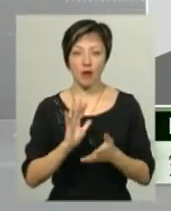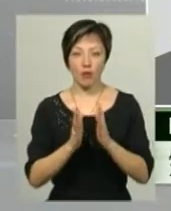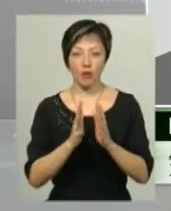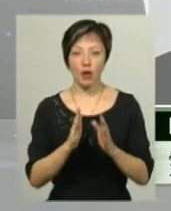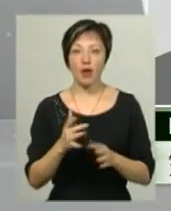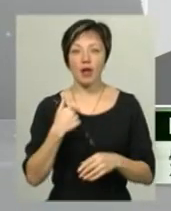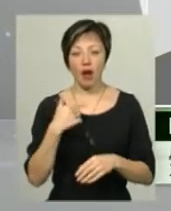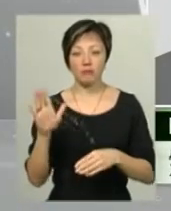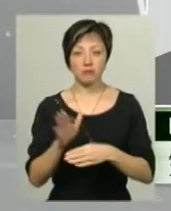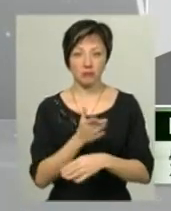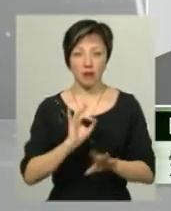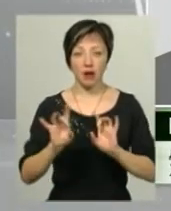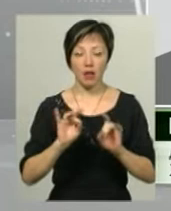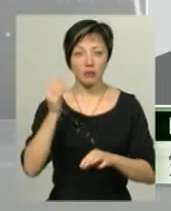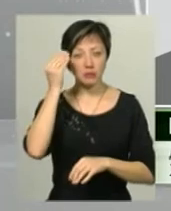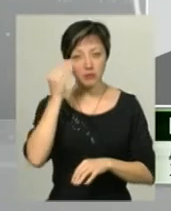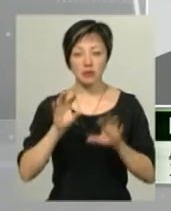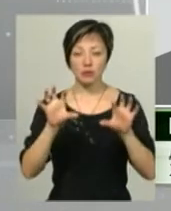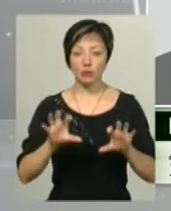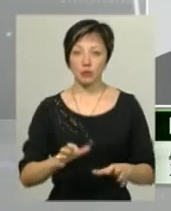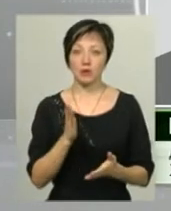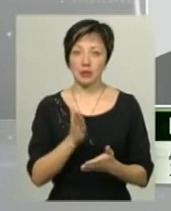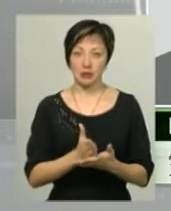вийшов закон, і при цьому